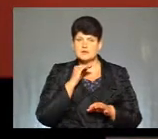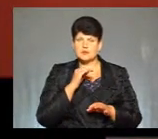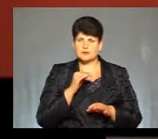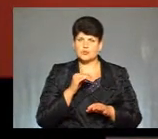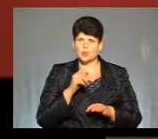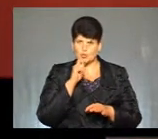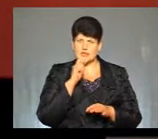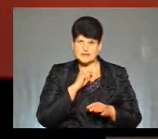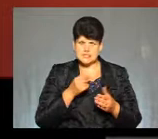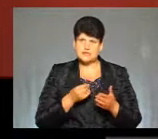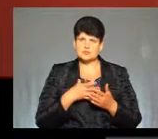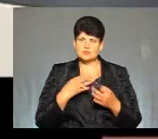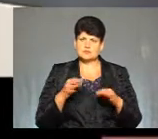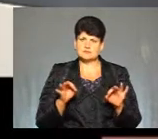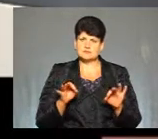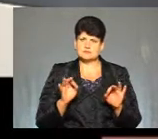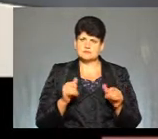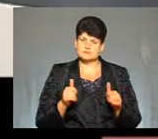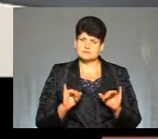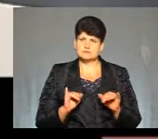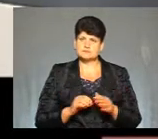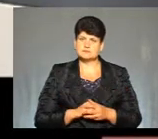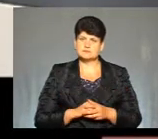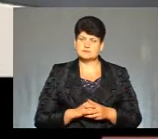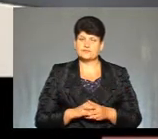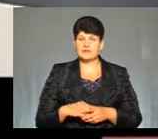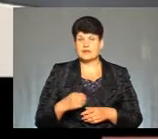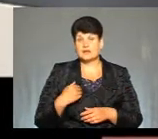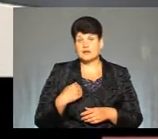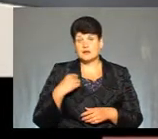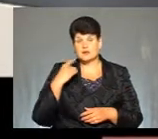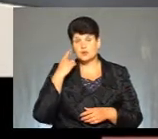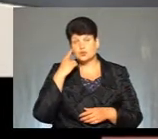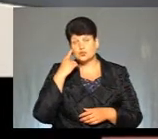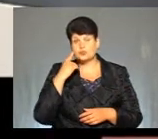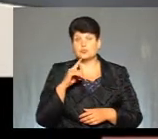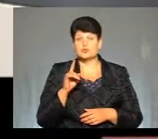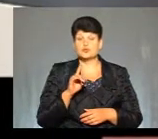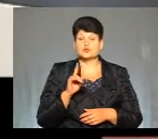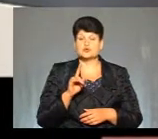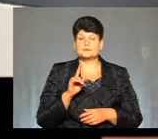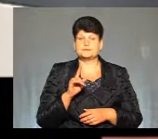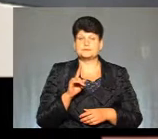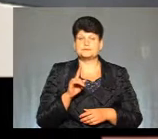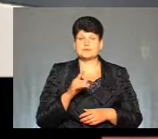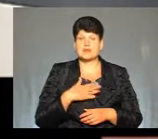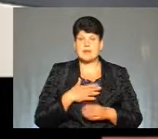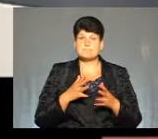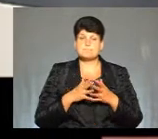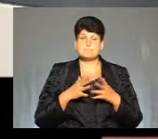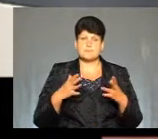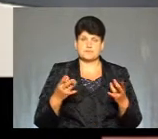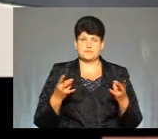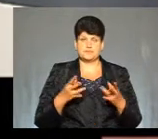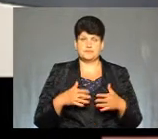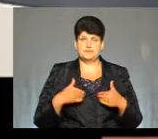українці незалежність? Я думаю, що нам більше треба